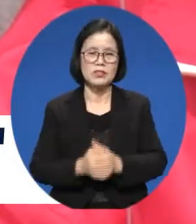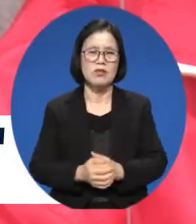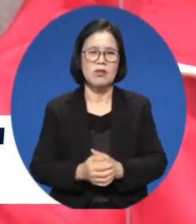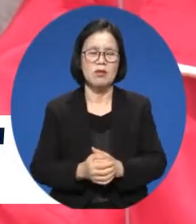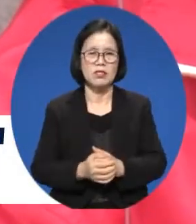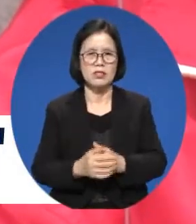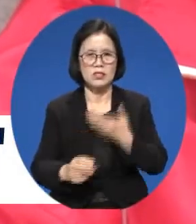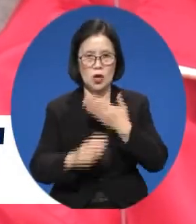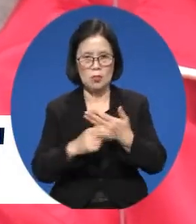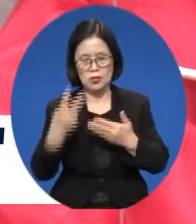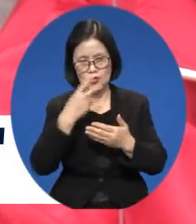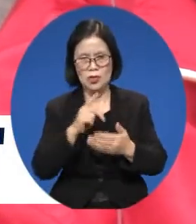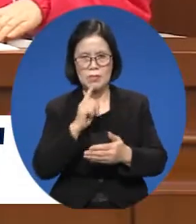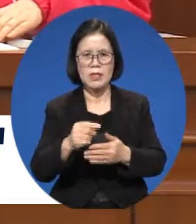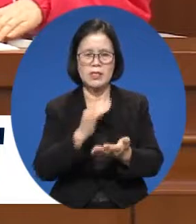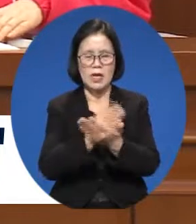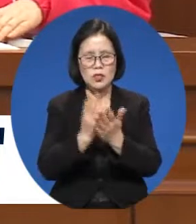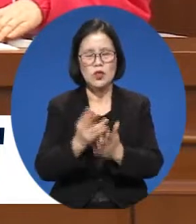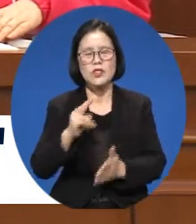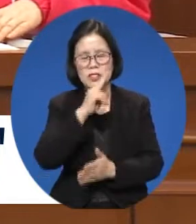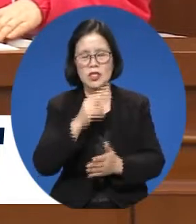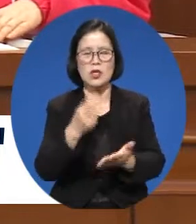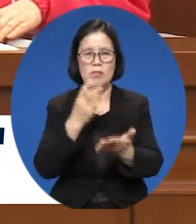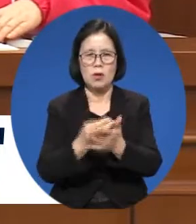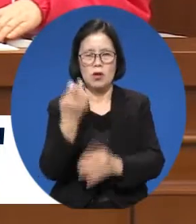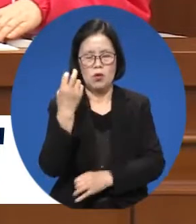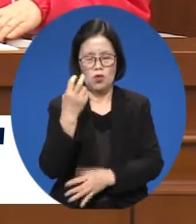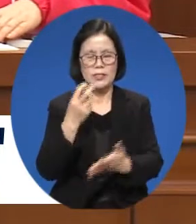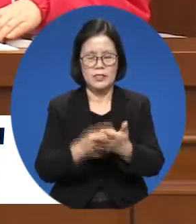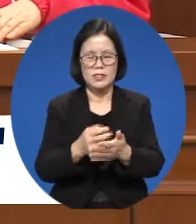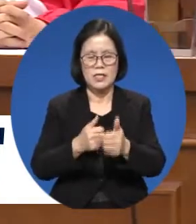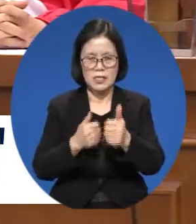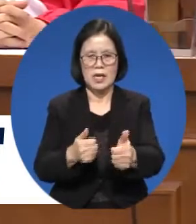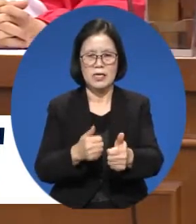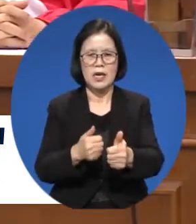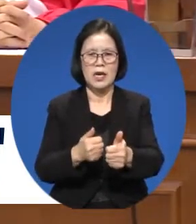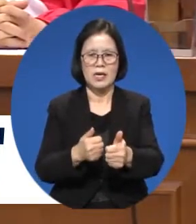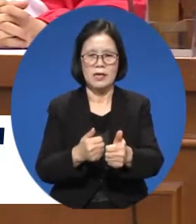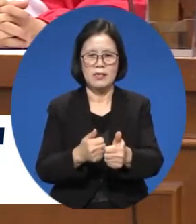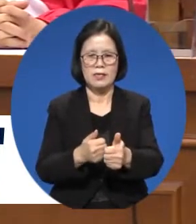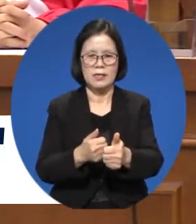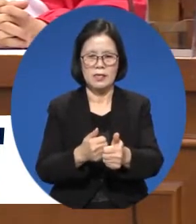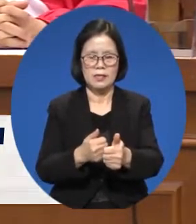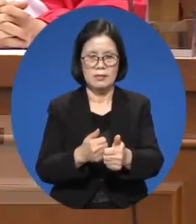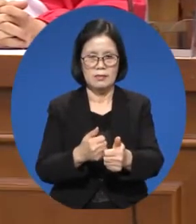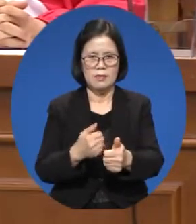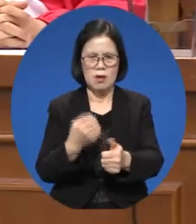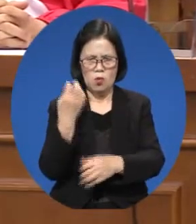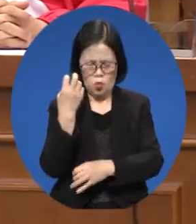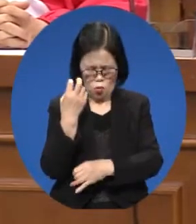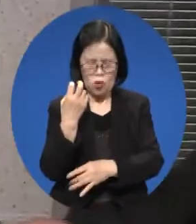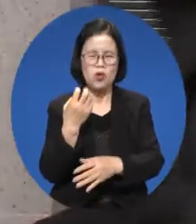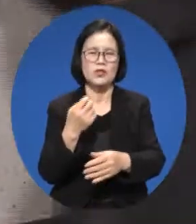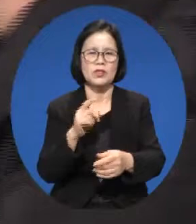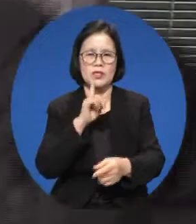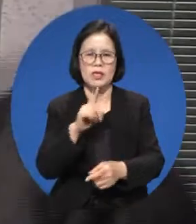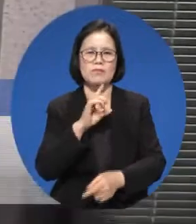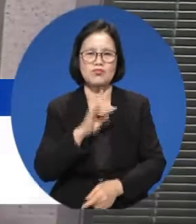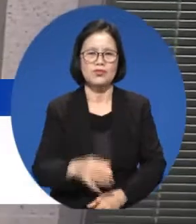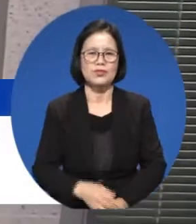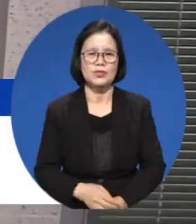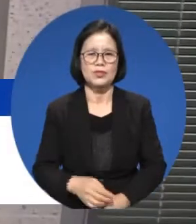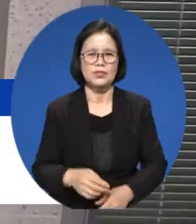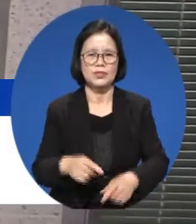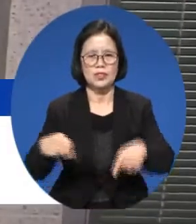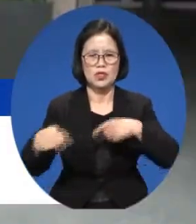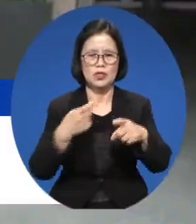수사 발언은 각종 의혹을 법과 원칙에 따라 규명하자는 원론적인 차원이라는 겁니다. 정치 보복